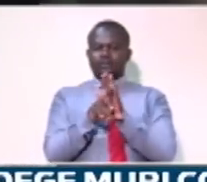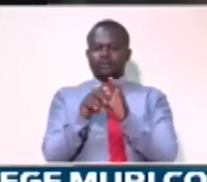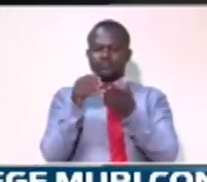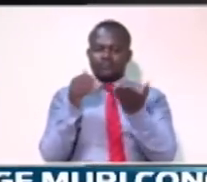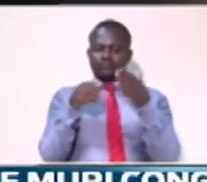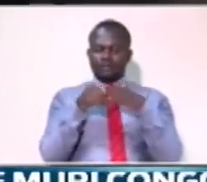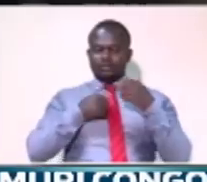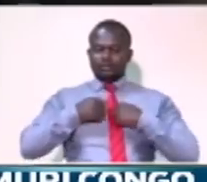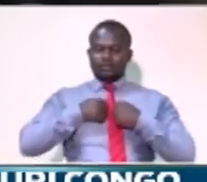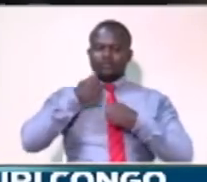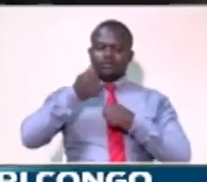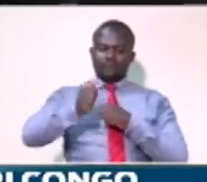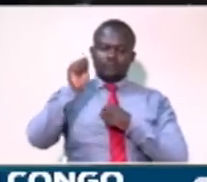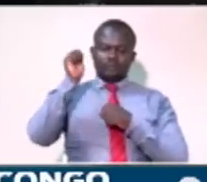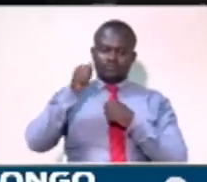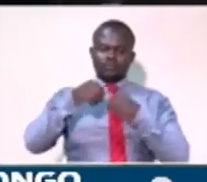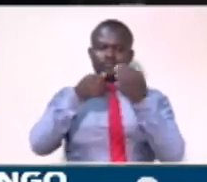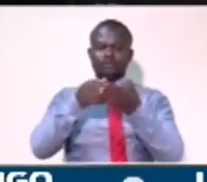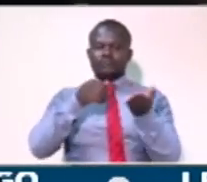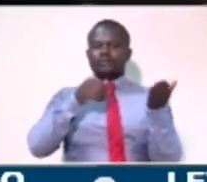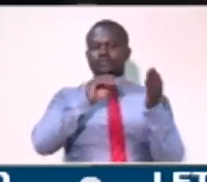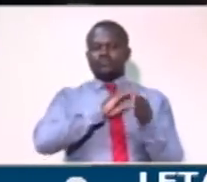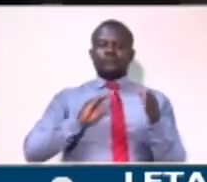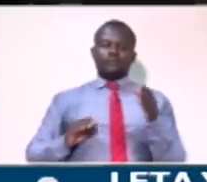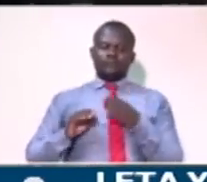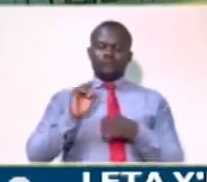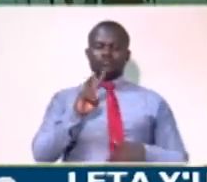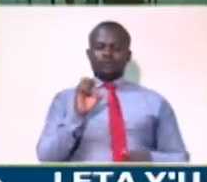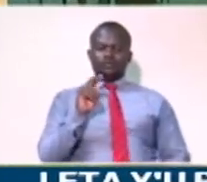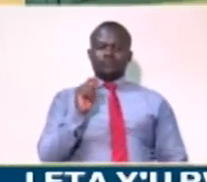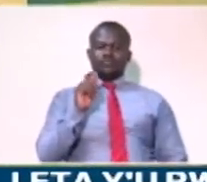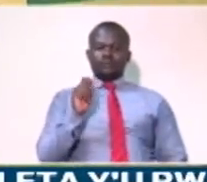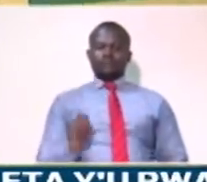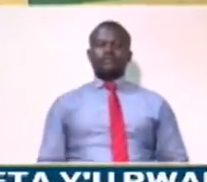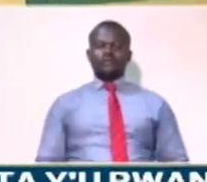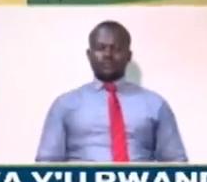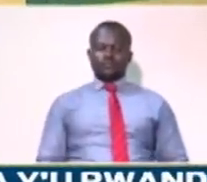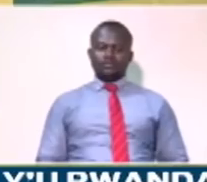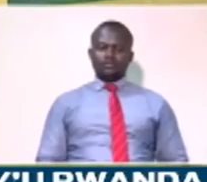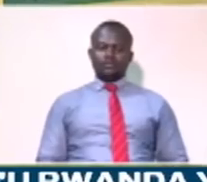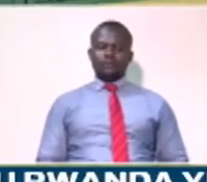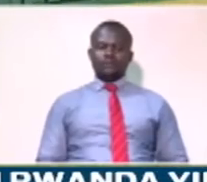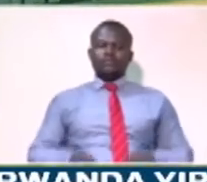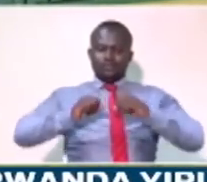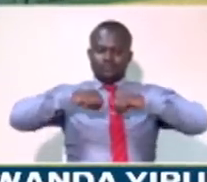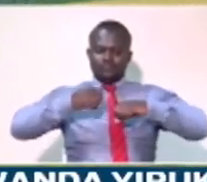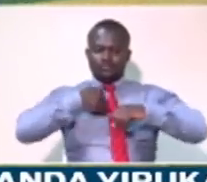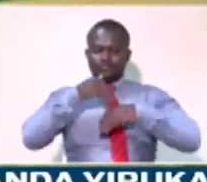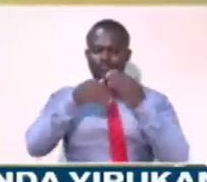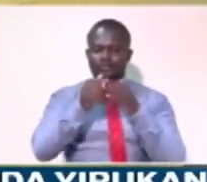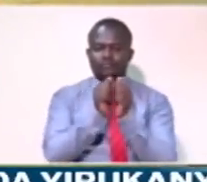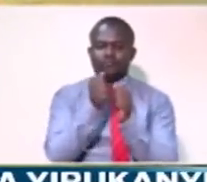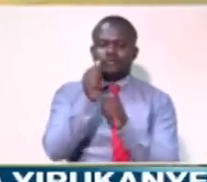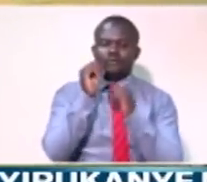Rwanda urugaga rw'abavoka mu Rwanda rwahaye uyu Umubiligi Vincent Lurquin nta masezerano bafitanye yo muri urwo rwego ni